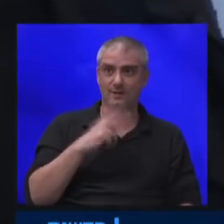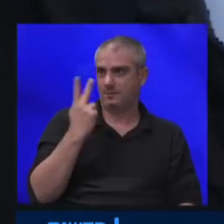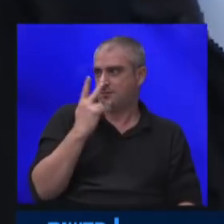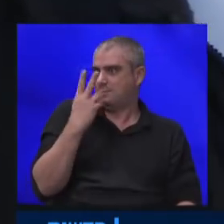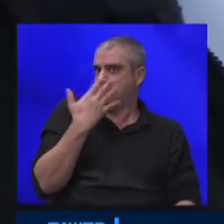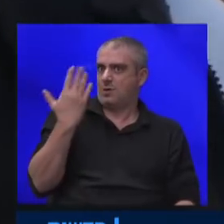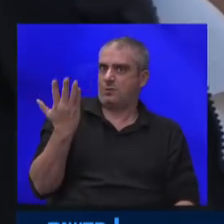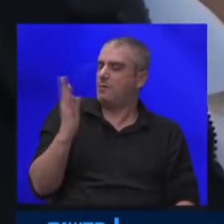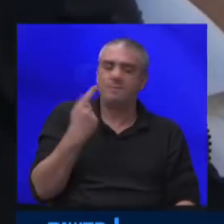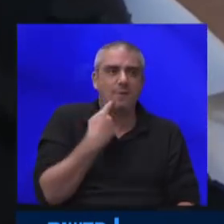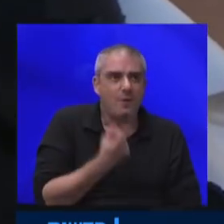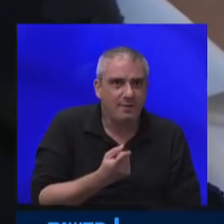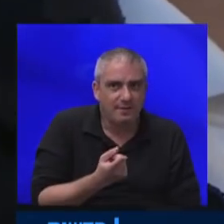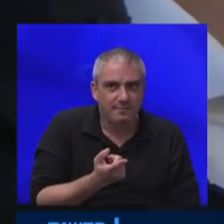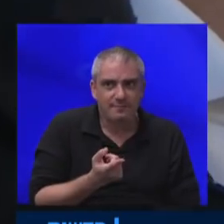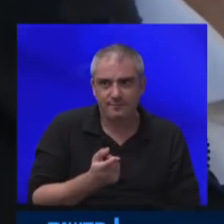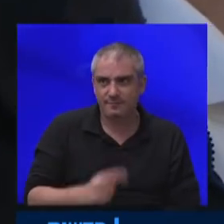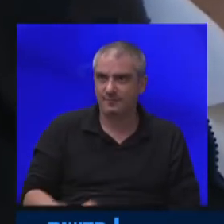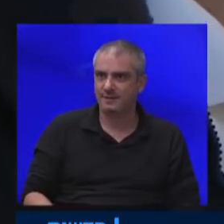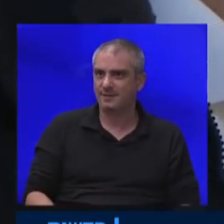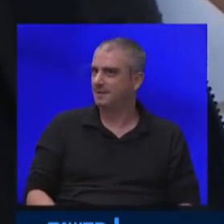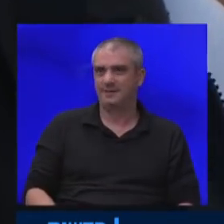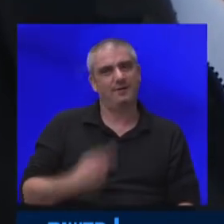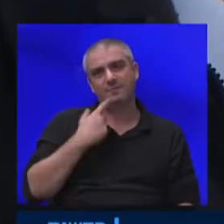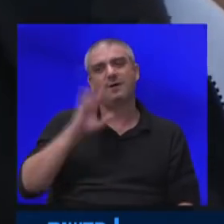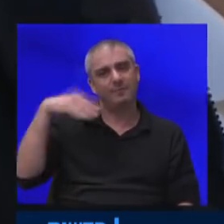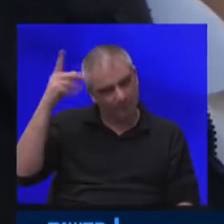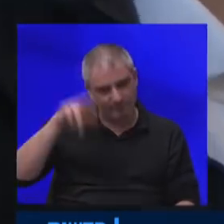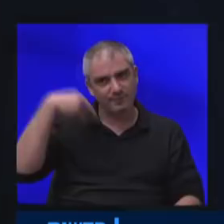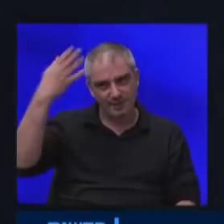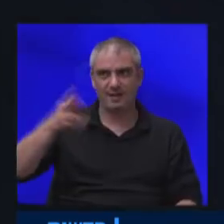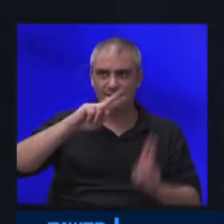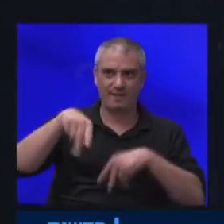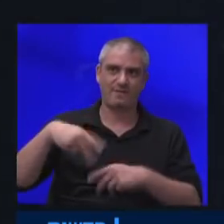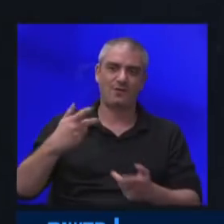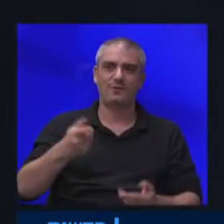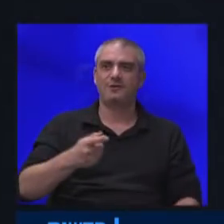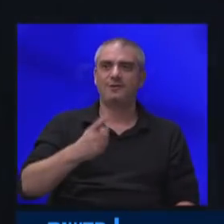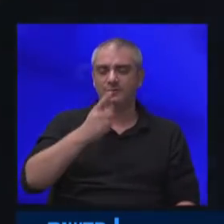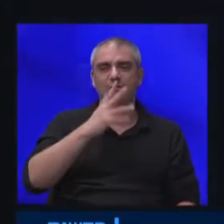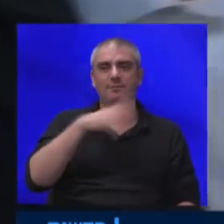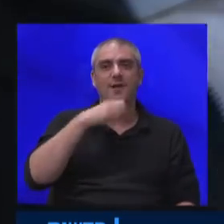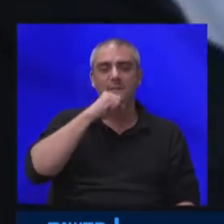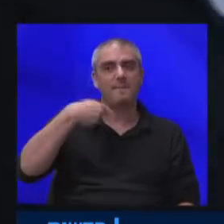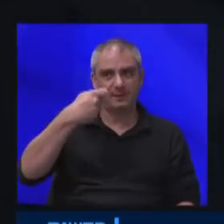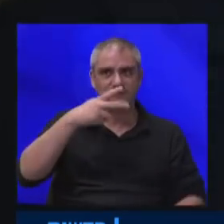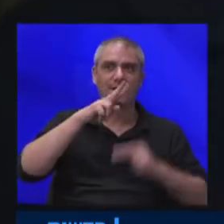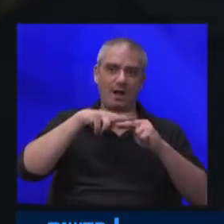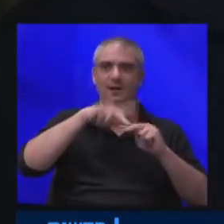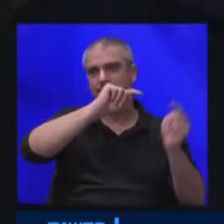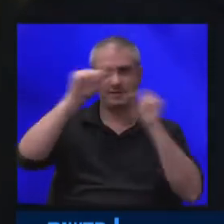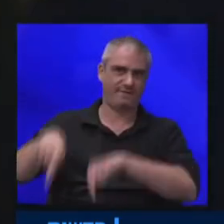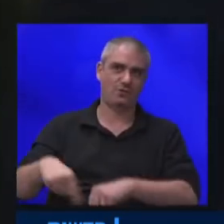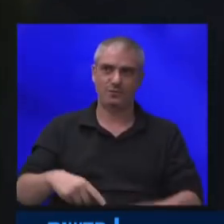אומרים? הם אומרים לבית, הם יבואו. כשהם יצאו לפנסיה, אז אחר כך הם יבואו. אני מעדיף להישאר